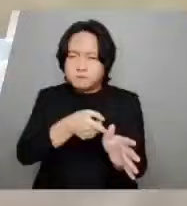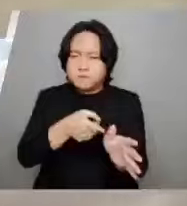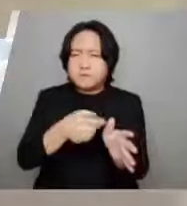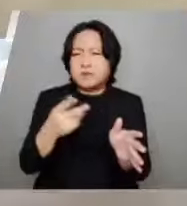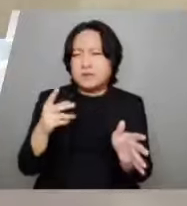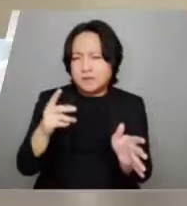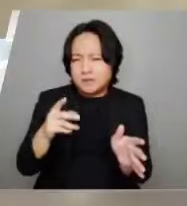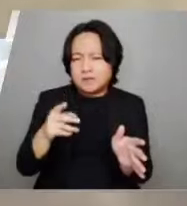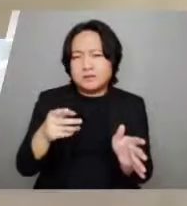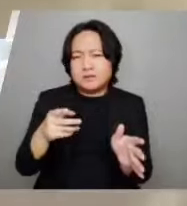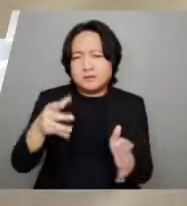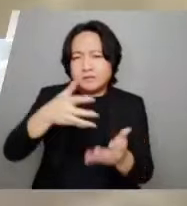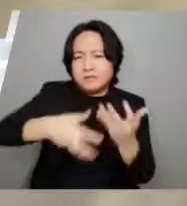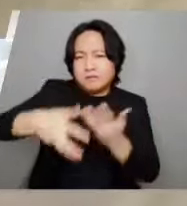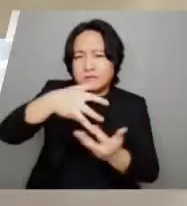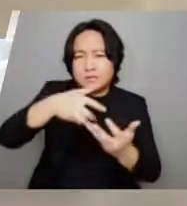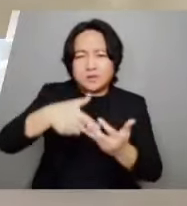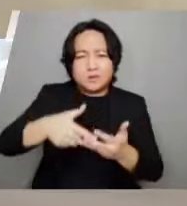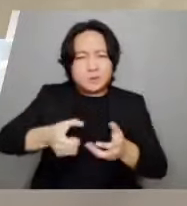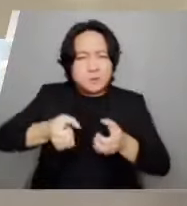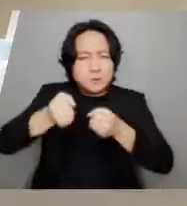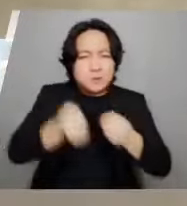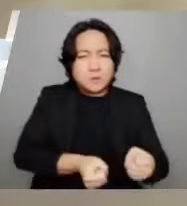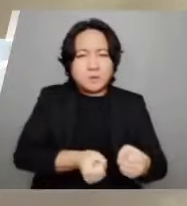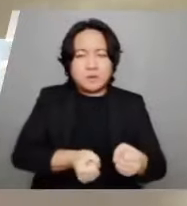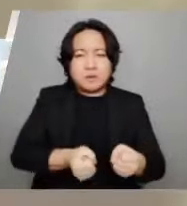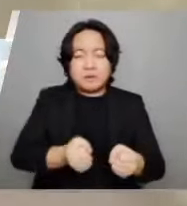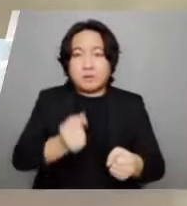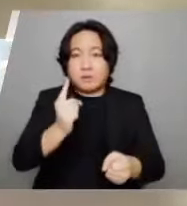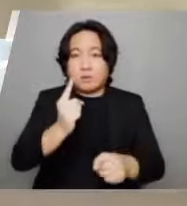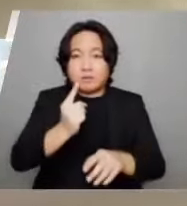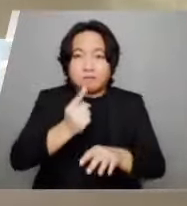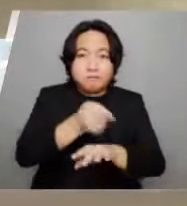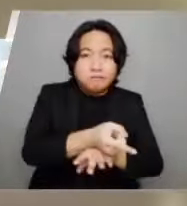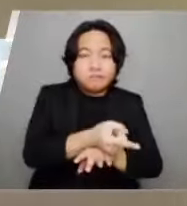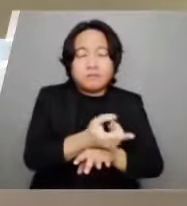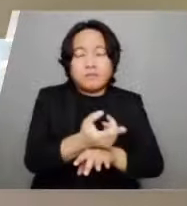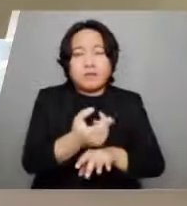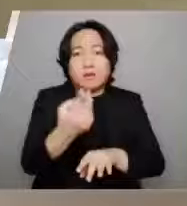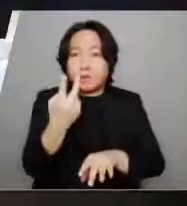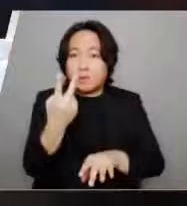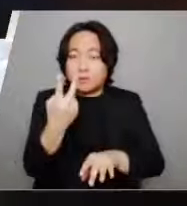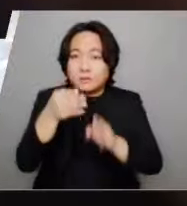lang isa, kundi dalawa ang nadulas sa kalsadang binabayo ng ulan.